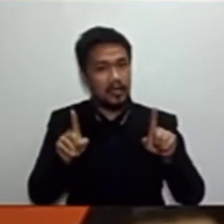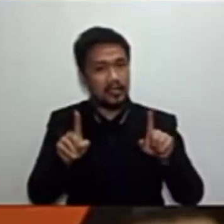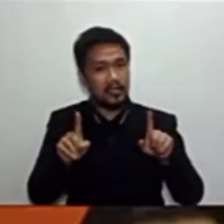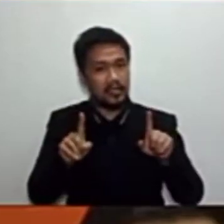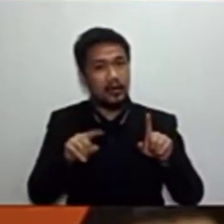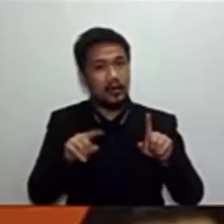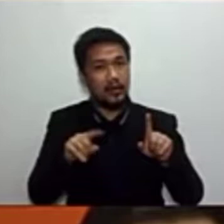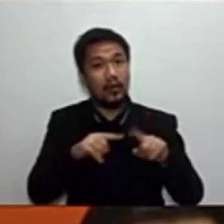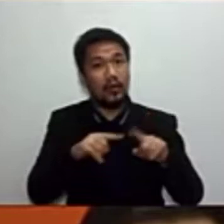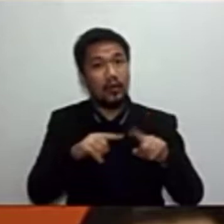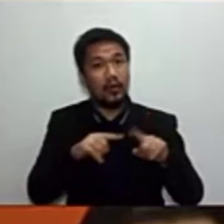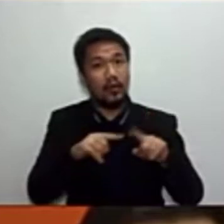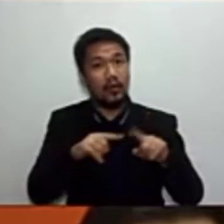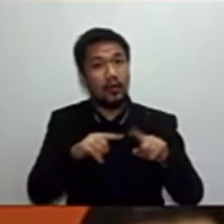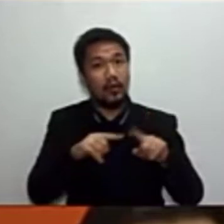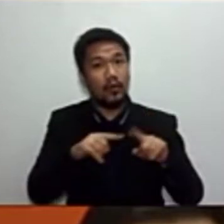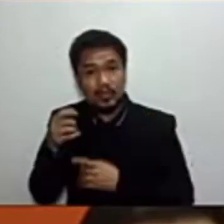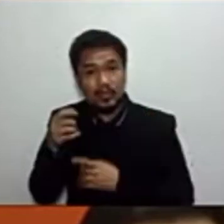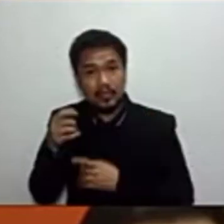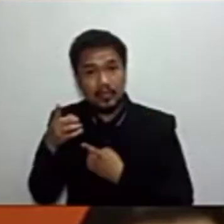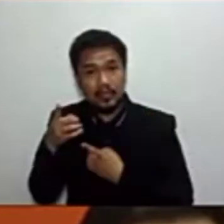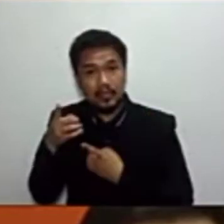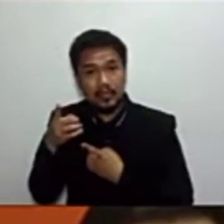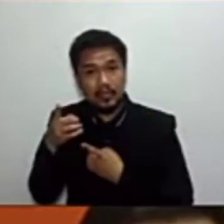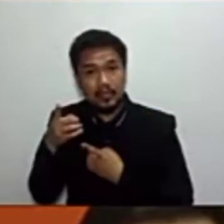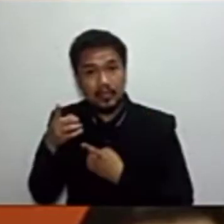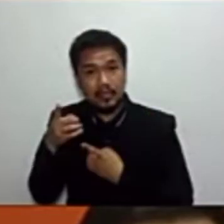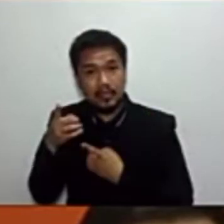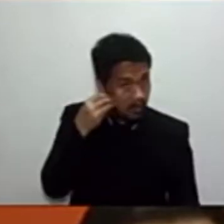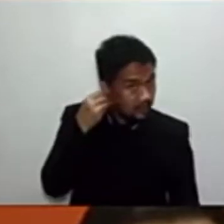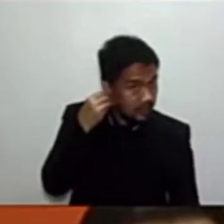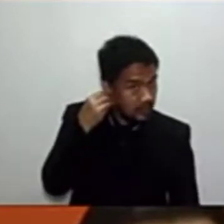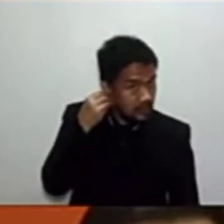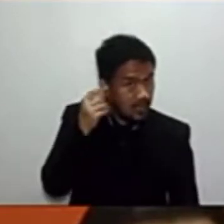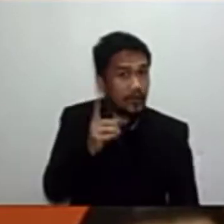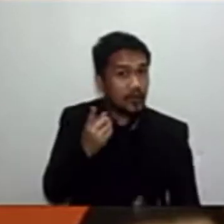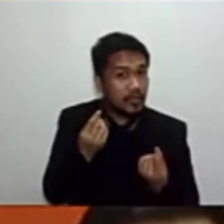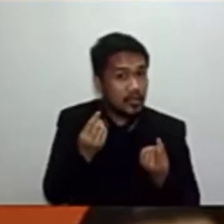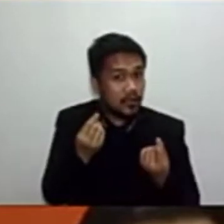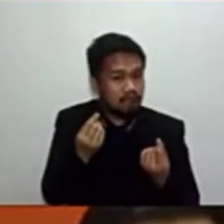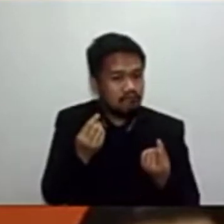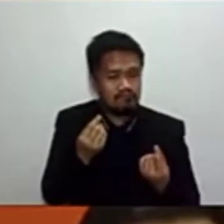10 alagad, nagalit sila sa magkapatid.